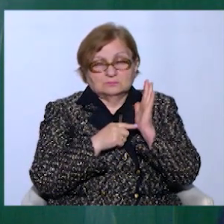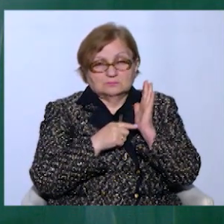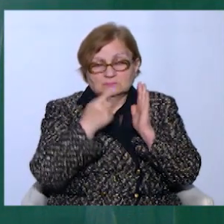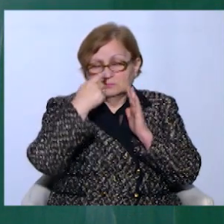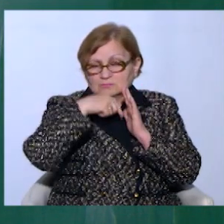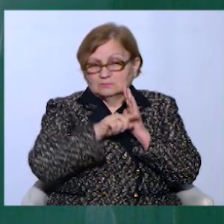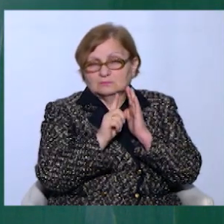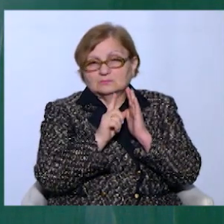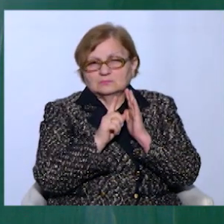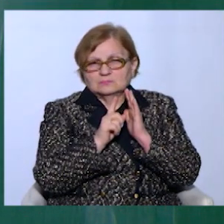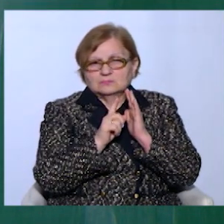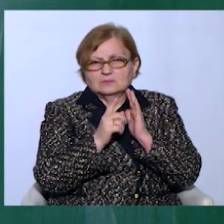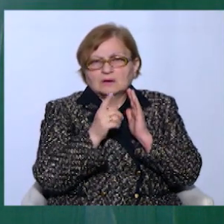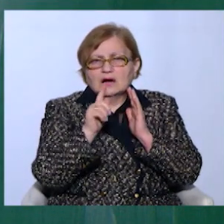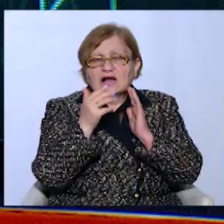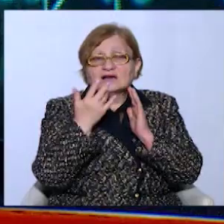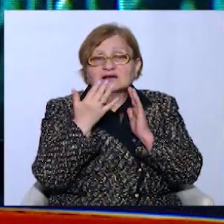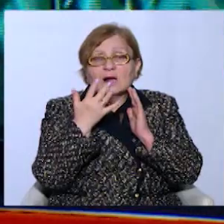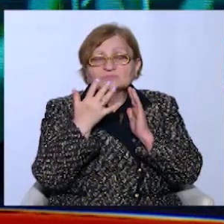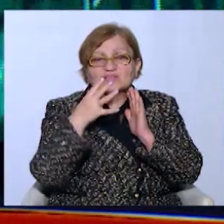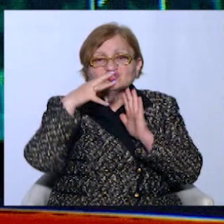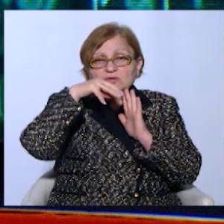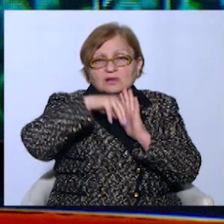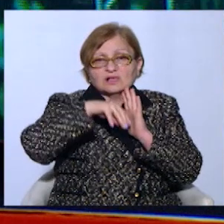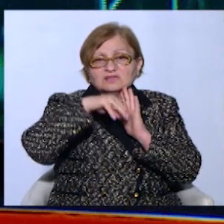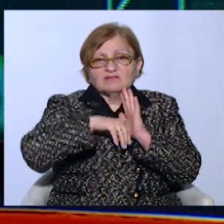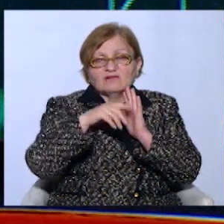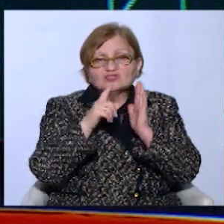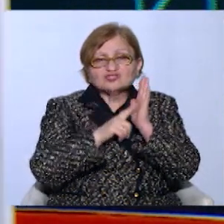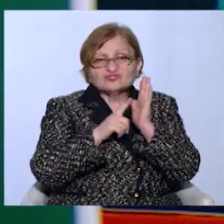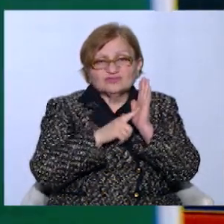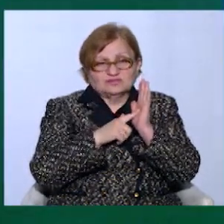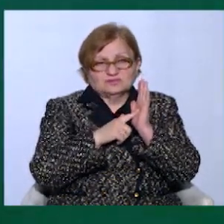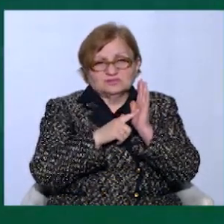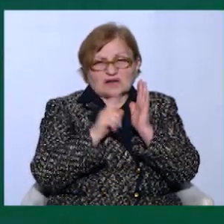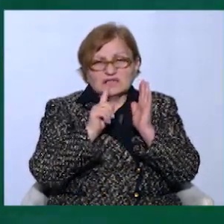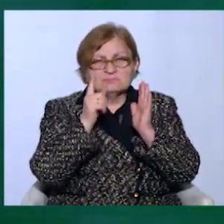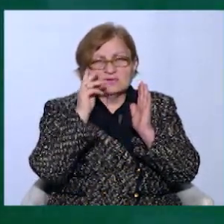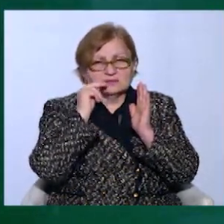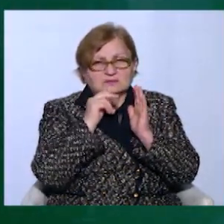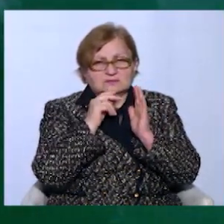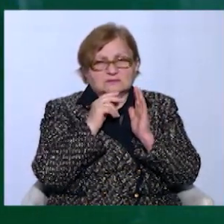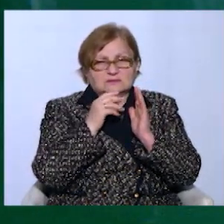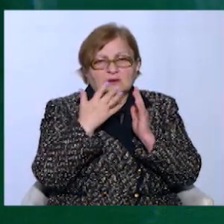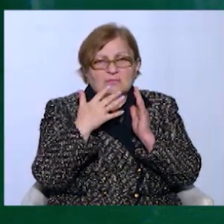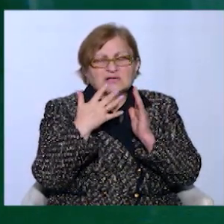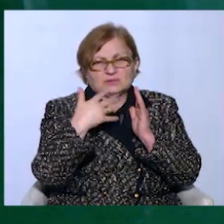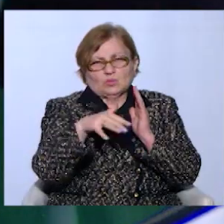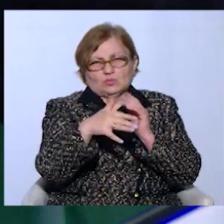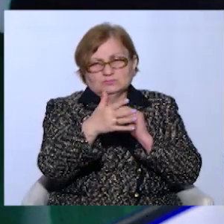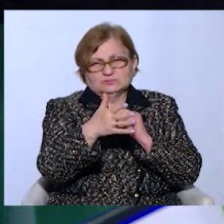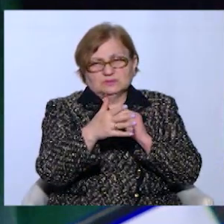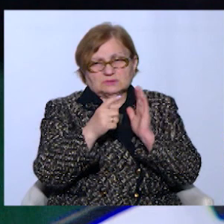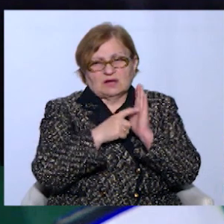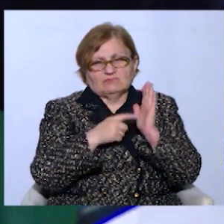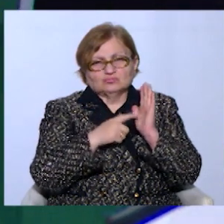იგი რამდენჯერ ეტევა 7 ფაქტობრივად? ამას არ ვამბობ, აი ავიღოთ მაგალითად 50.